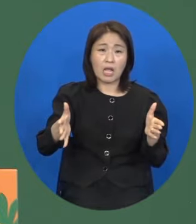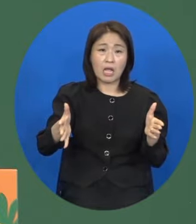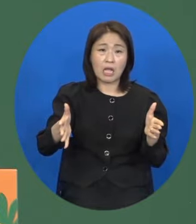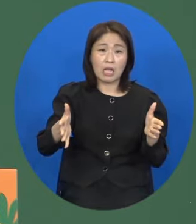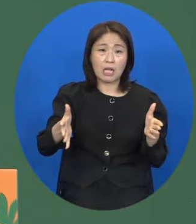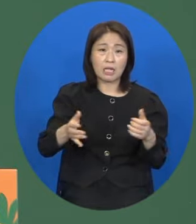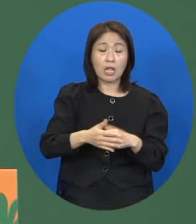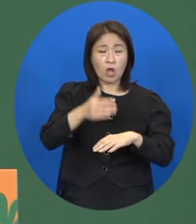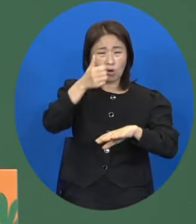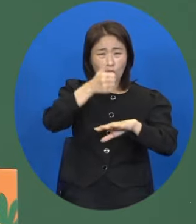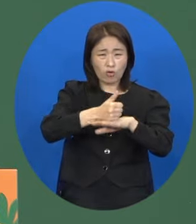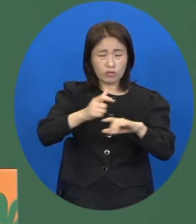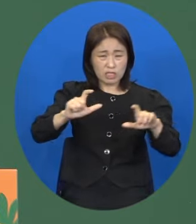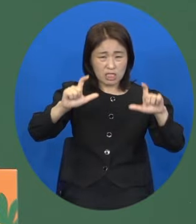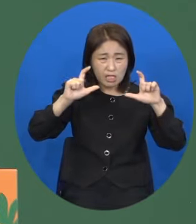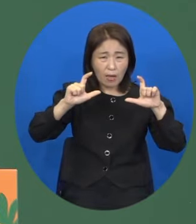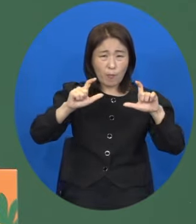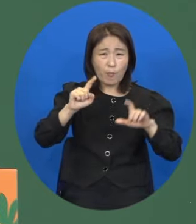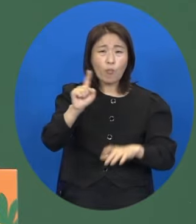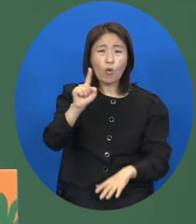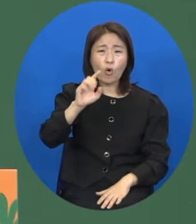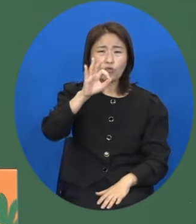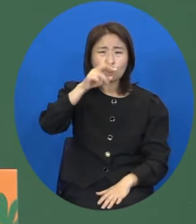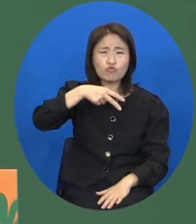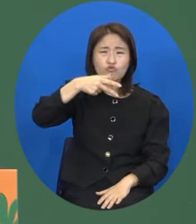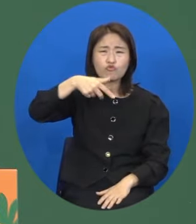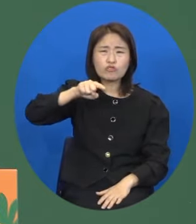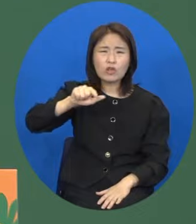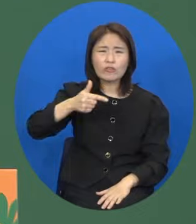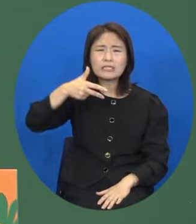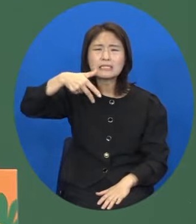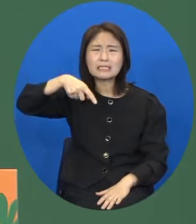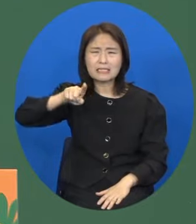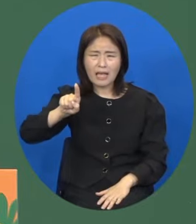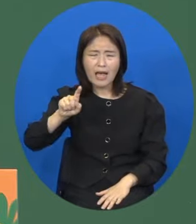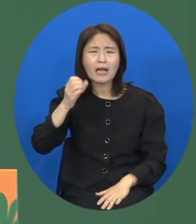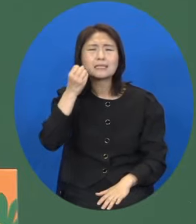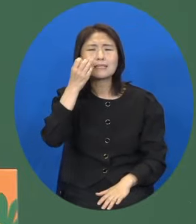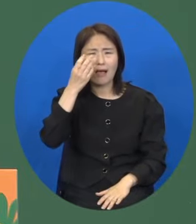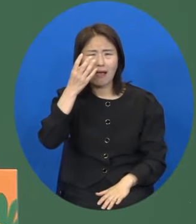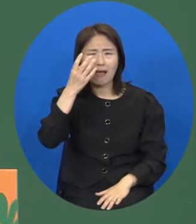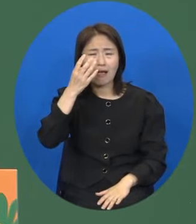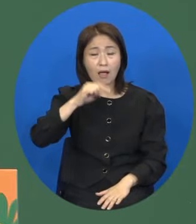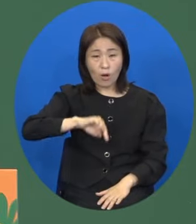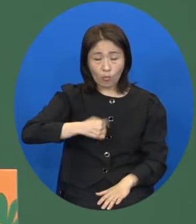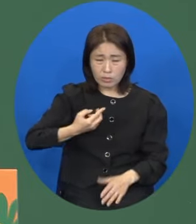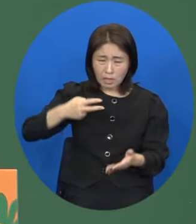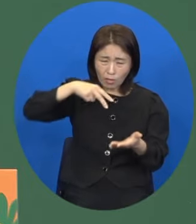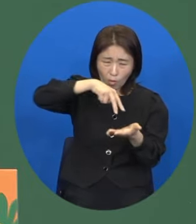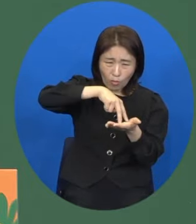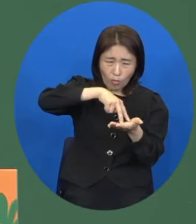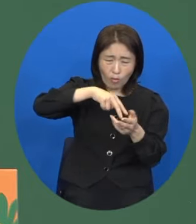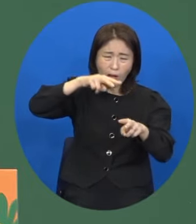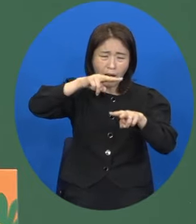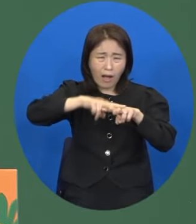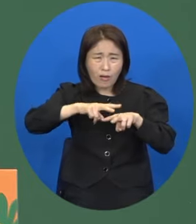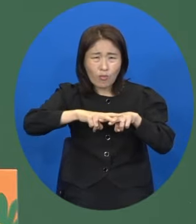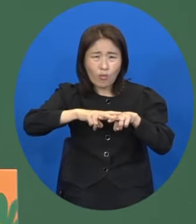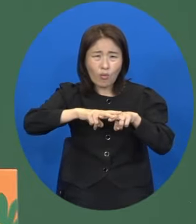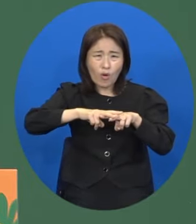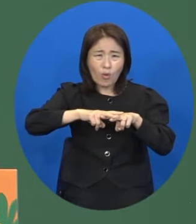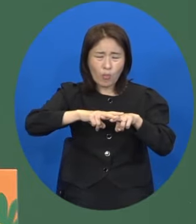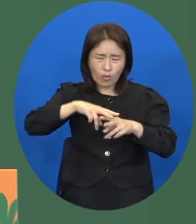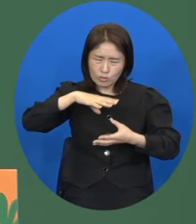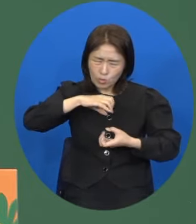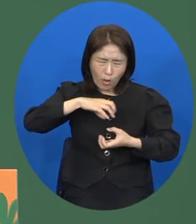TPM3이라고 하는 유전자가 변형되어 혼자 일어나거나 혼자 걷거나 고개를 가누거나 음식을 먹어서